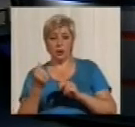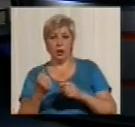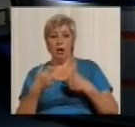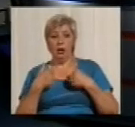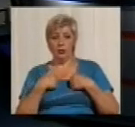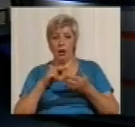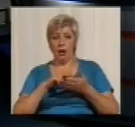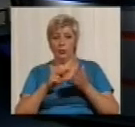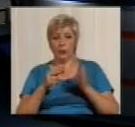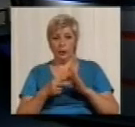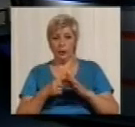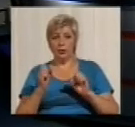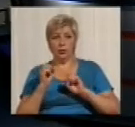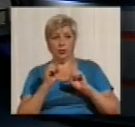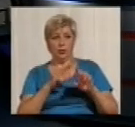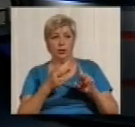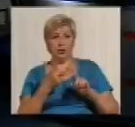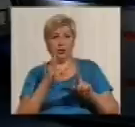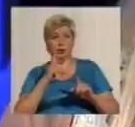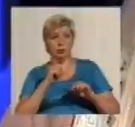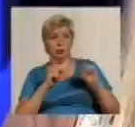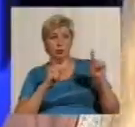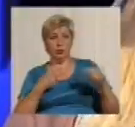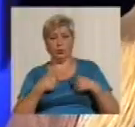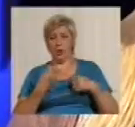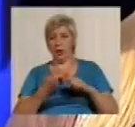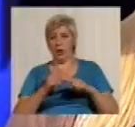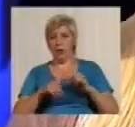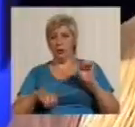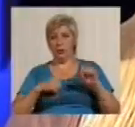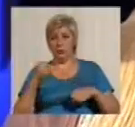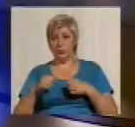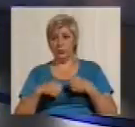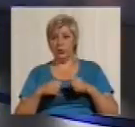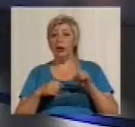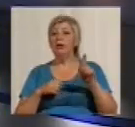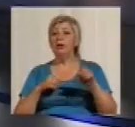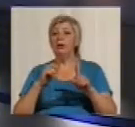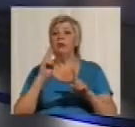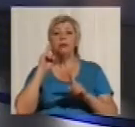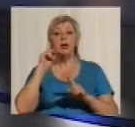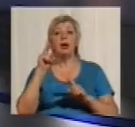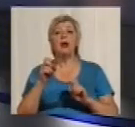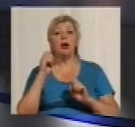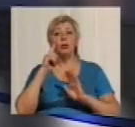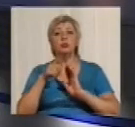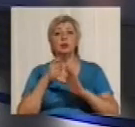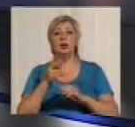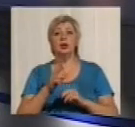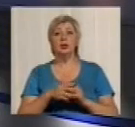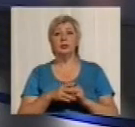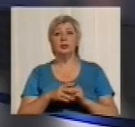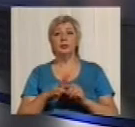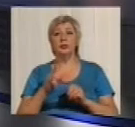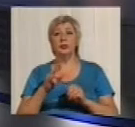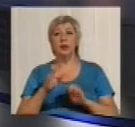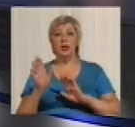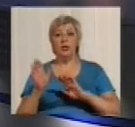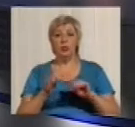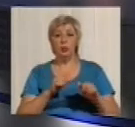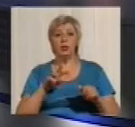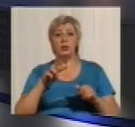туда, то, конечно же, меня это возмутило. Надія, расскажите, как вы дізналися? Ну, после